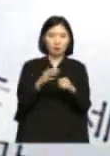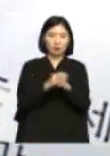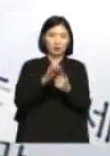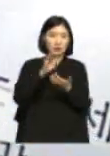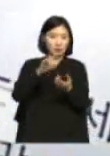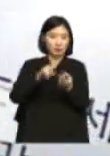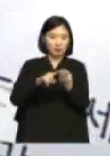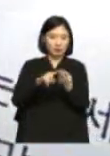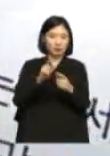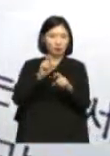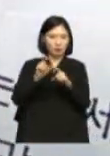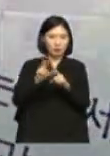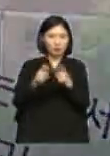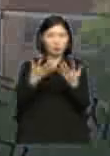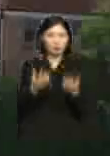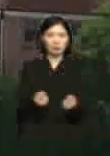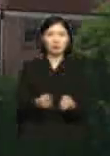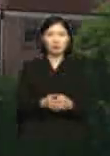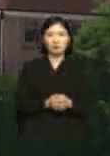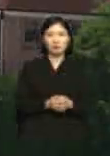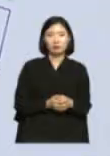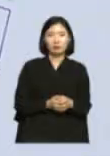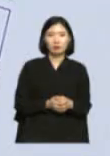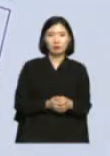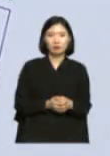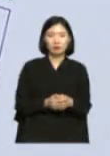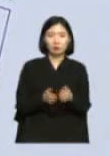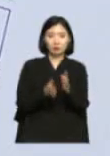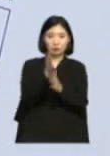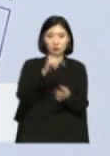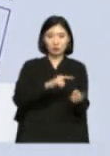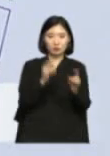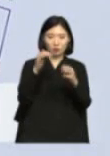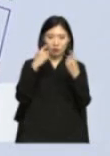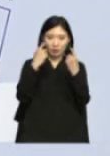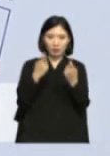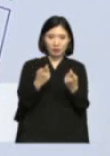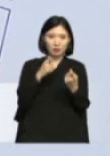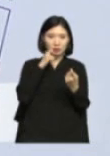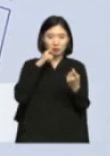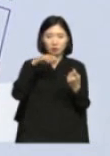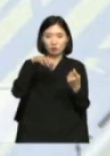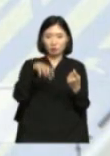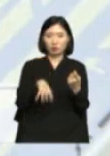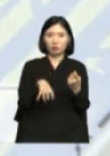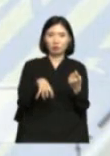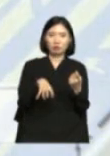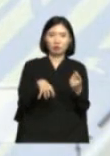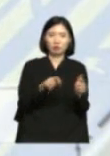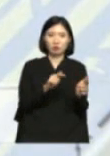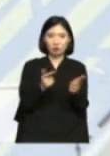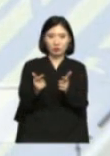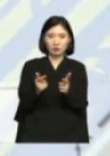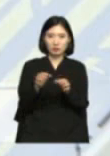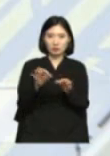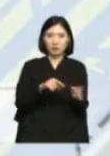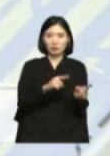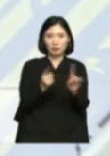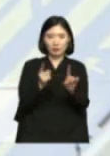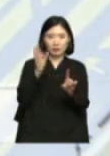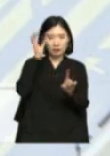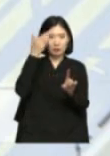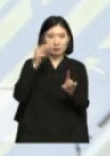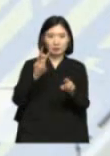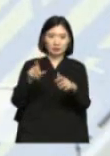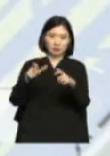예산 등의 고려 사항이 많습니다. 도시재생의 경우도 관광 명소화와 상권 활성화 등의 변화를 기대할 수 있지만